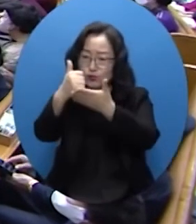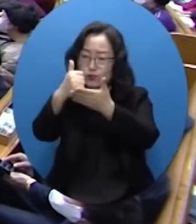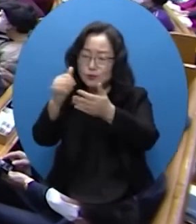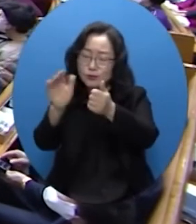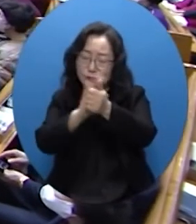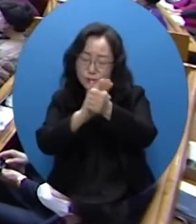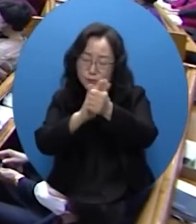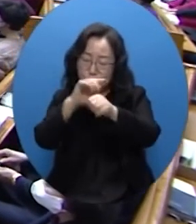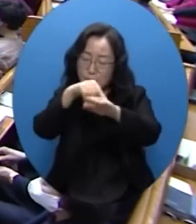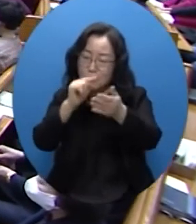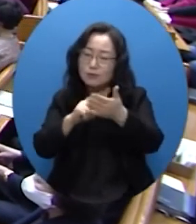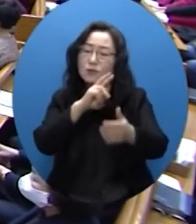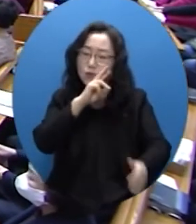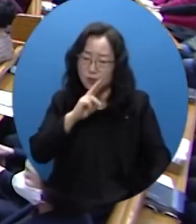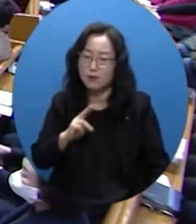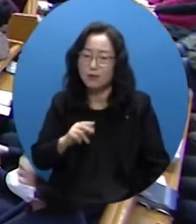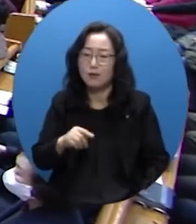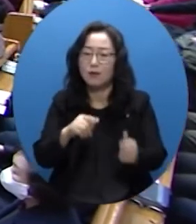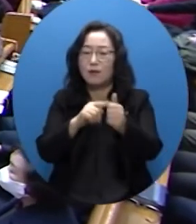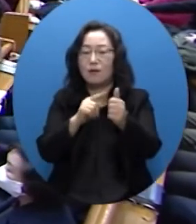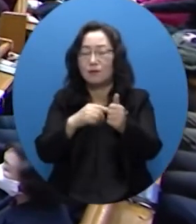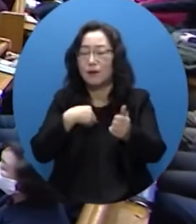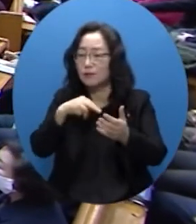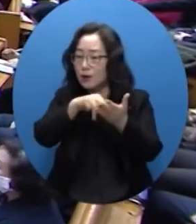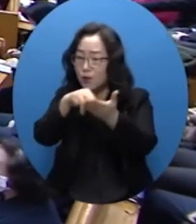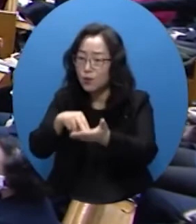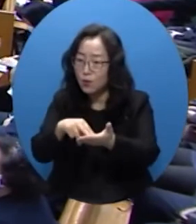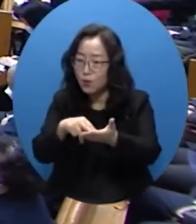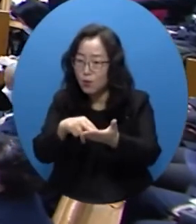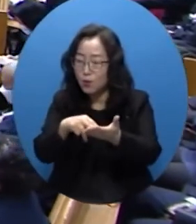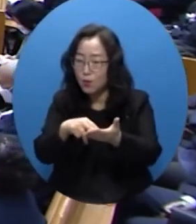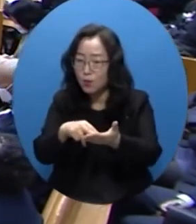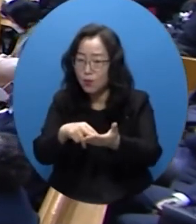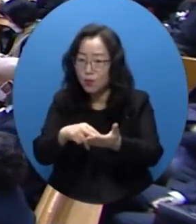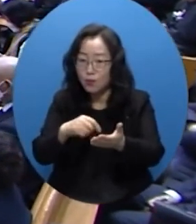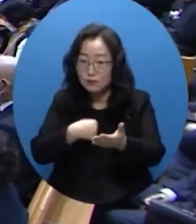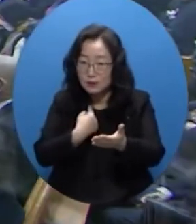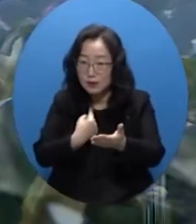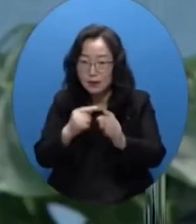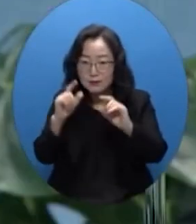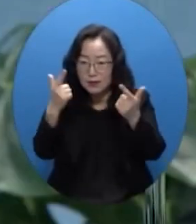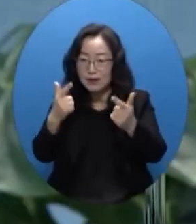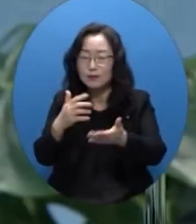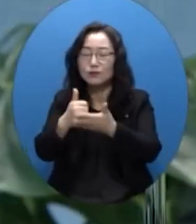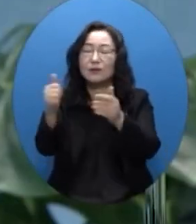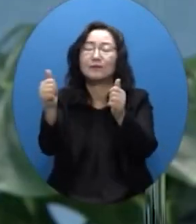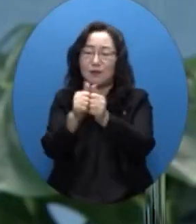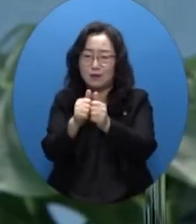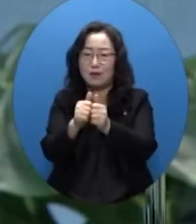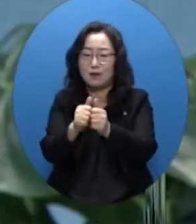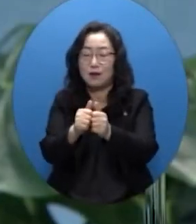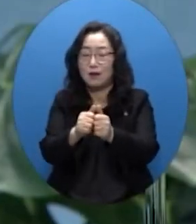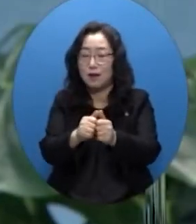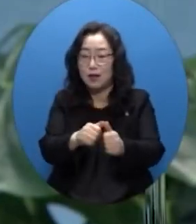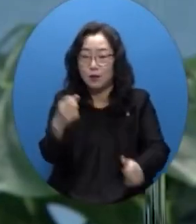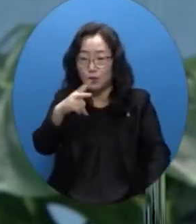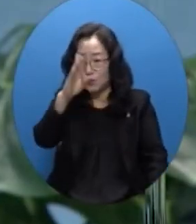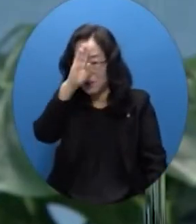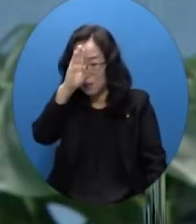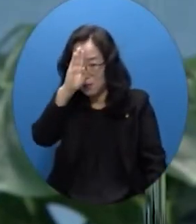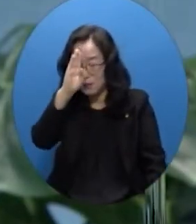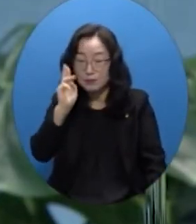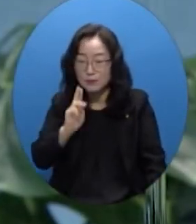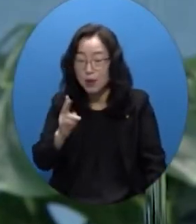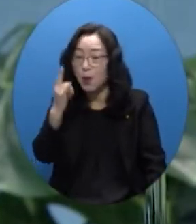맺습니다 자가 외롭고 혼자 싹 있는 것이 아니라 주님이 자기와 함께 하고 계시고 병중에 있는 어머니 아도